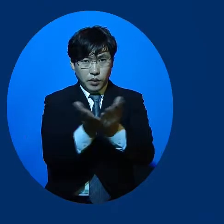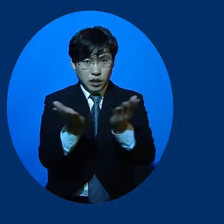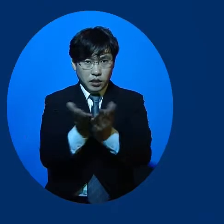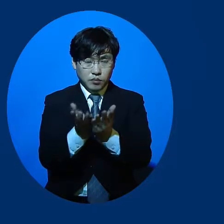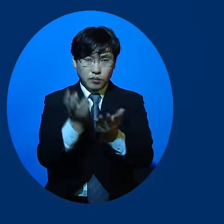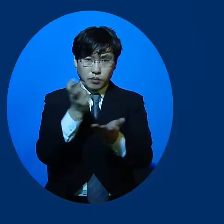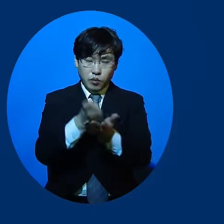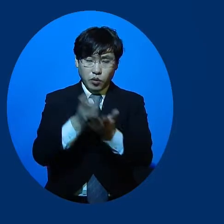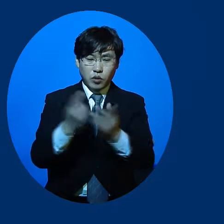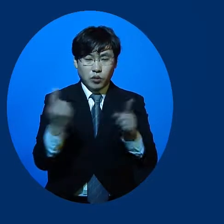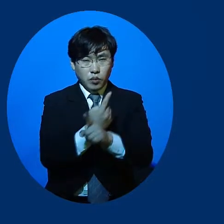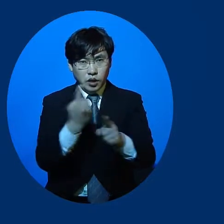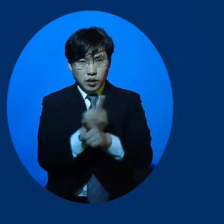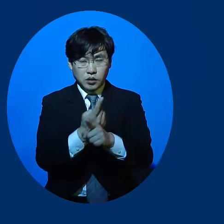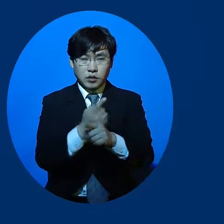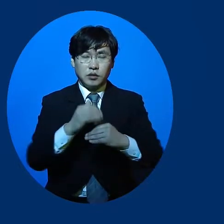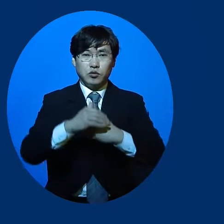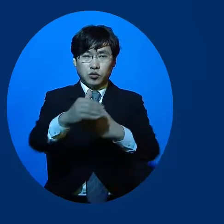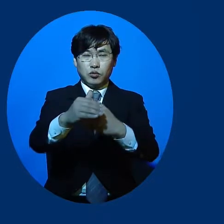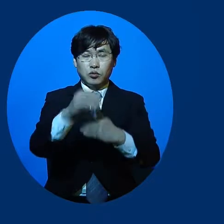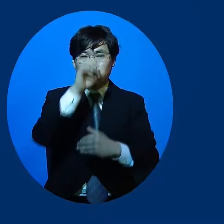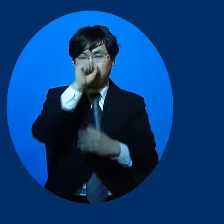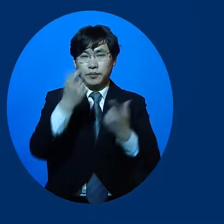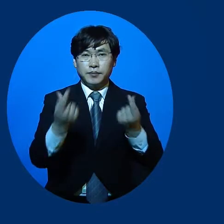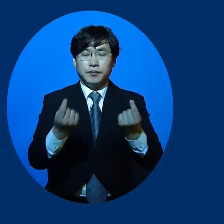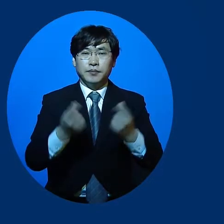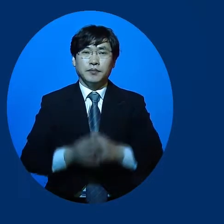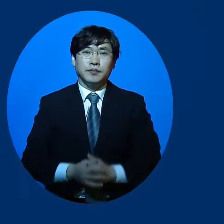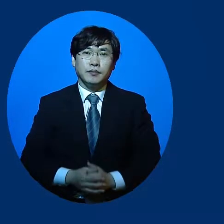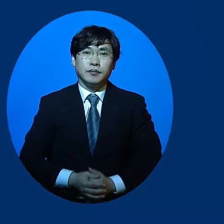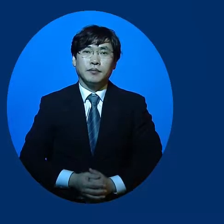방법도 좋은 전략이 될 수 있을 거로 생각이 됩니다.